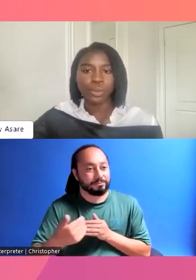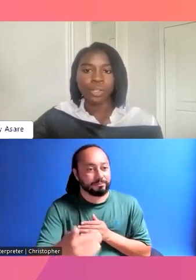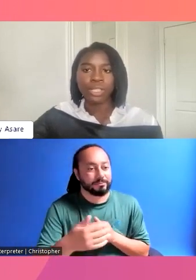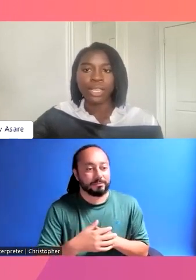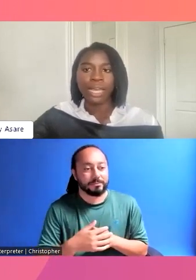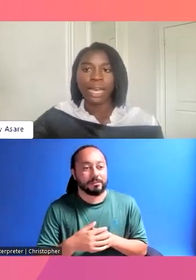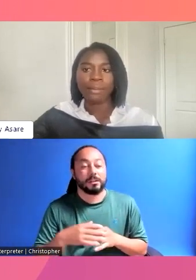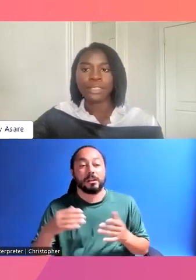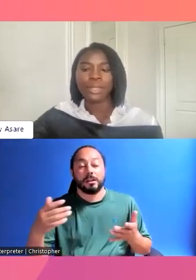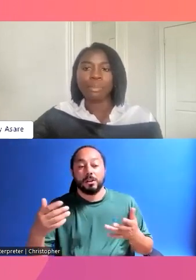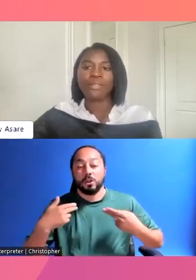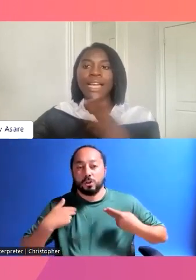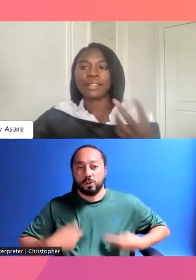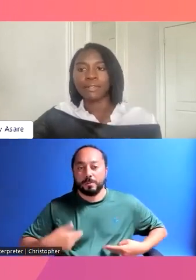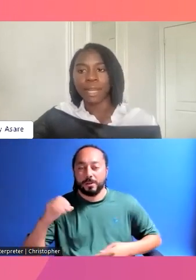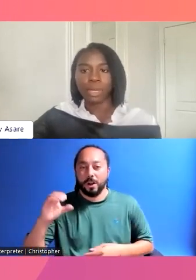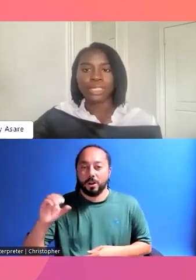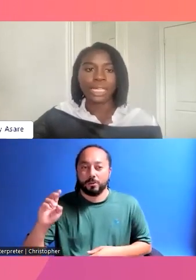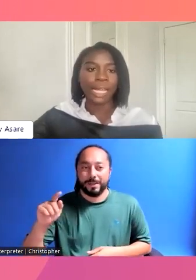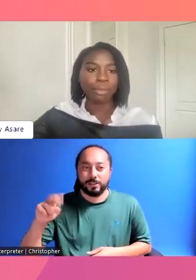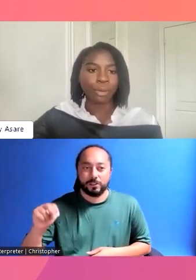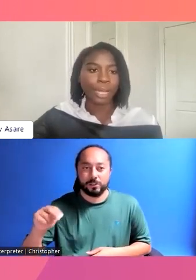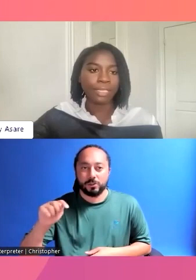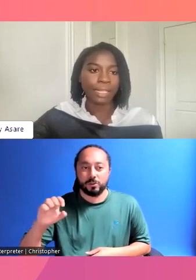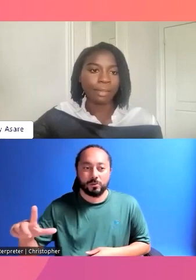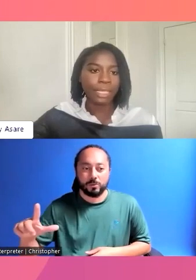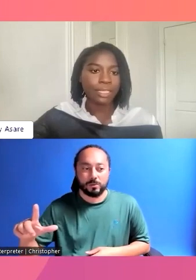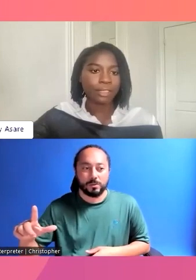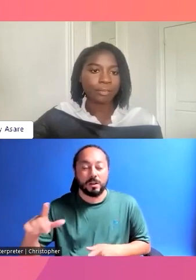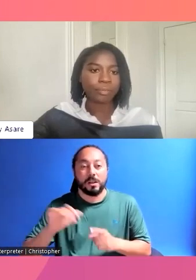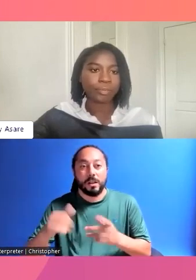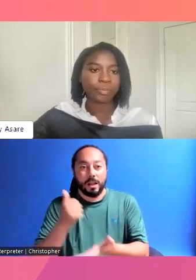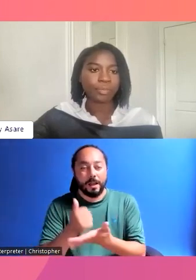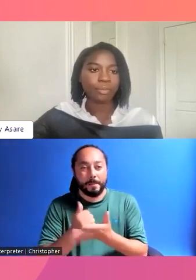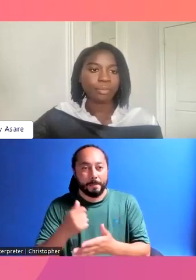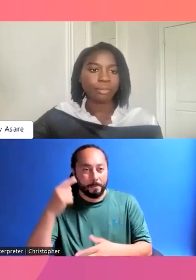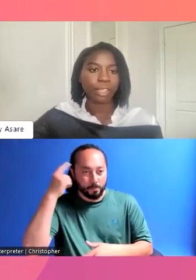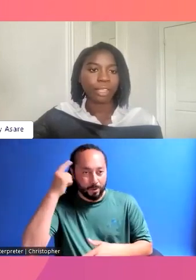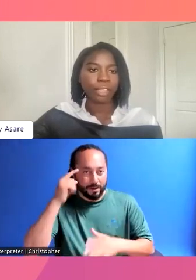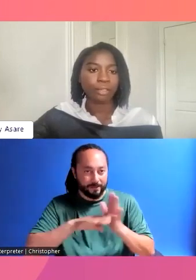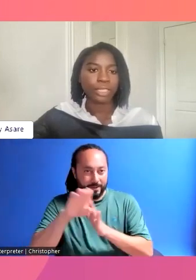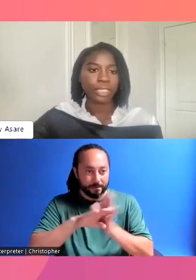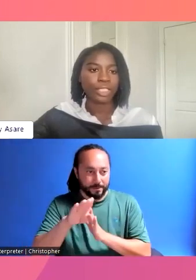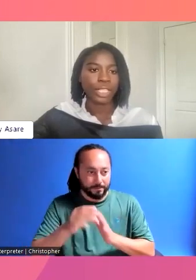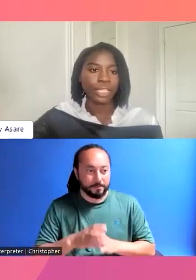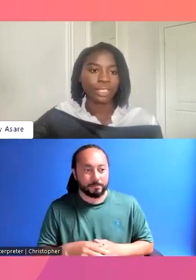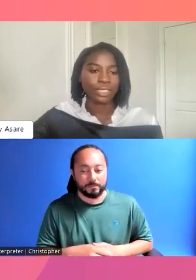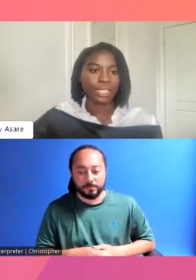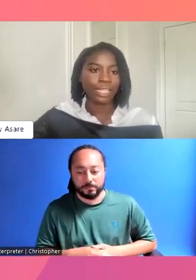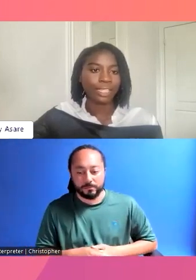c'était le modèle des occupations humaines, un modèle qui offre un cadre pour le développement de